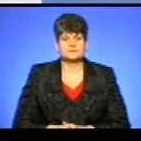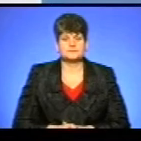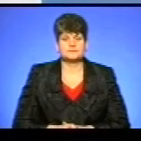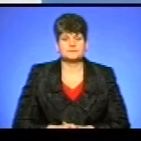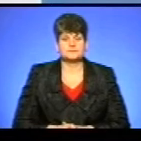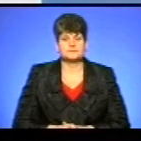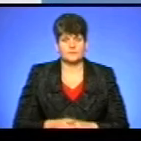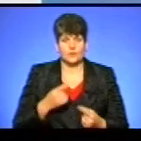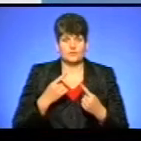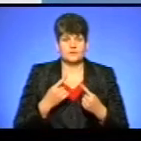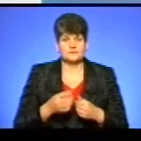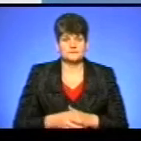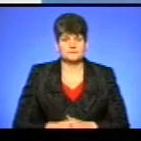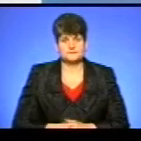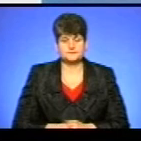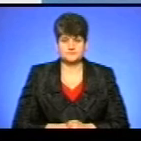Говоріть, будь ласка.